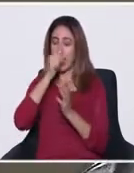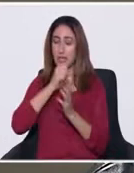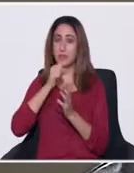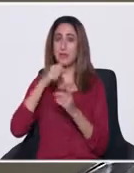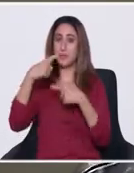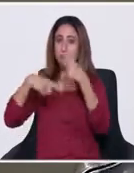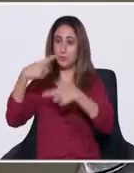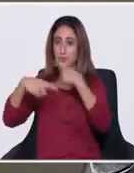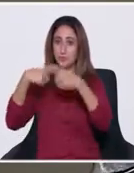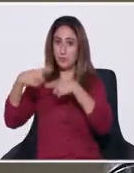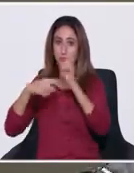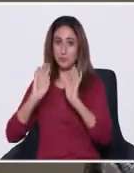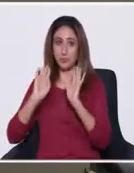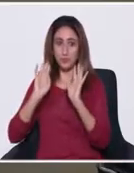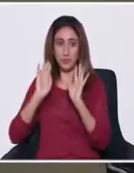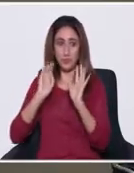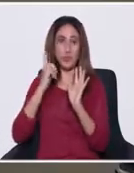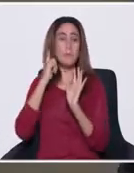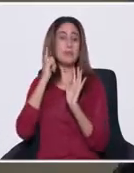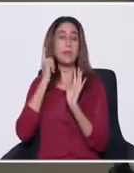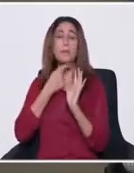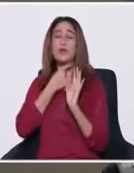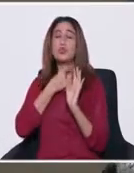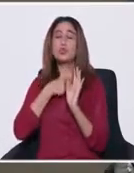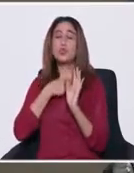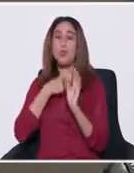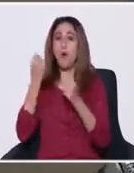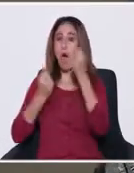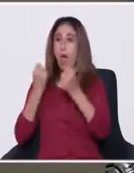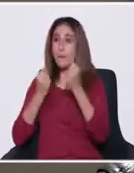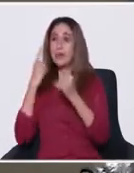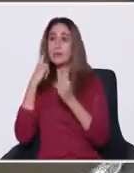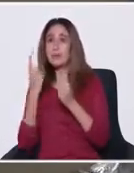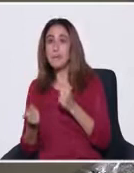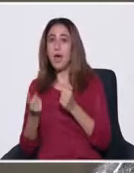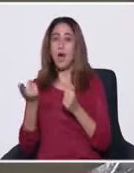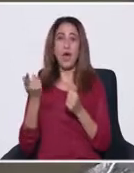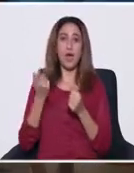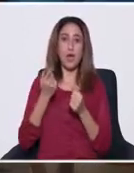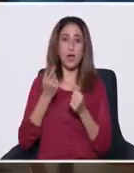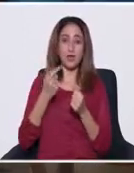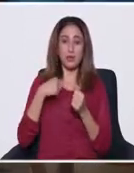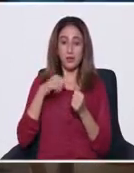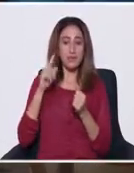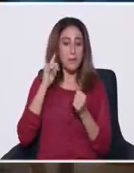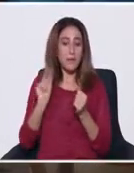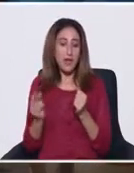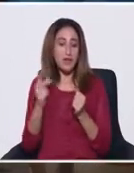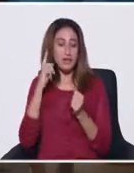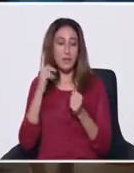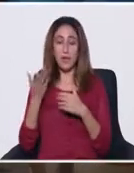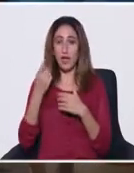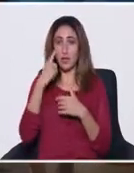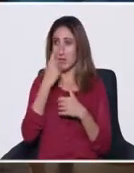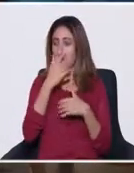اغاني. اغاني مالهاش دعوه بالقصه دي خالص، اغاني انت تسمعها في عربيتك، تسمعها في كذا في كذا. فدي كانت بدايه الفكره، ومضينا عبد